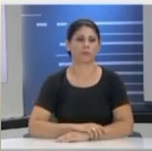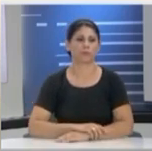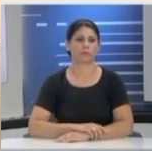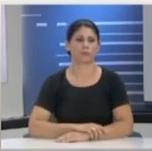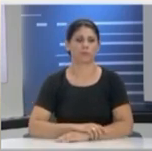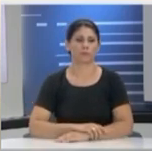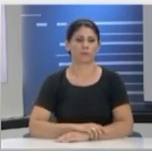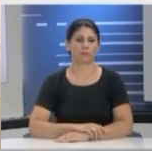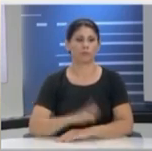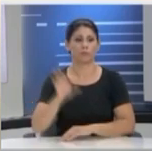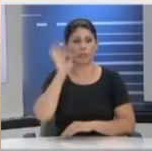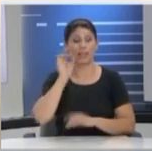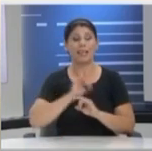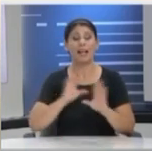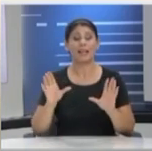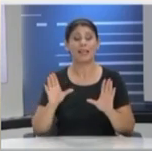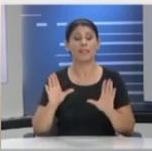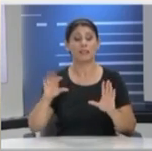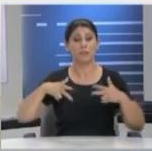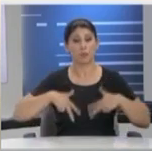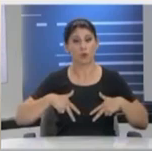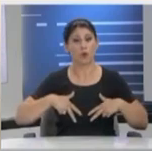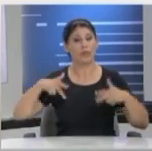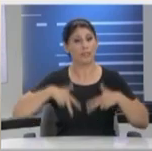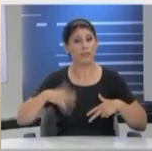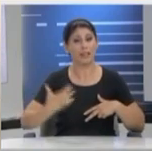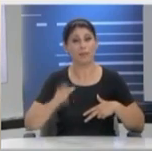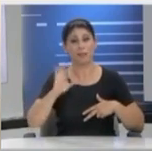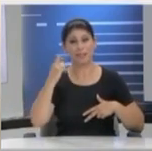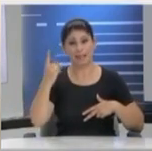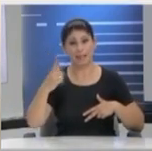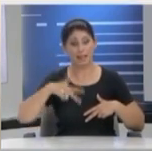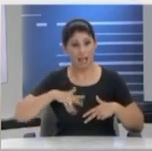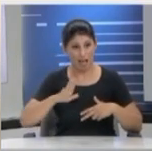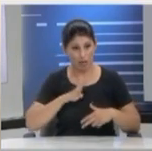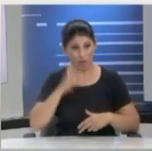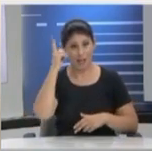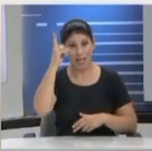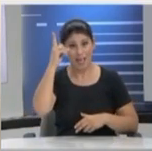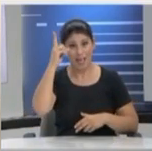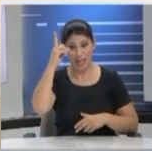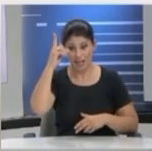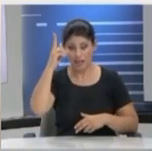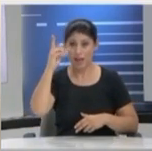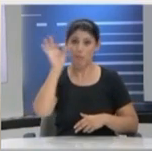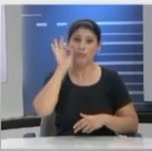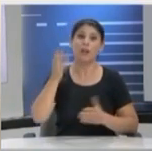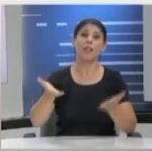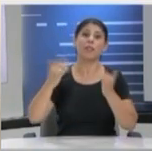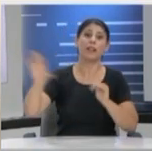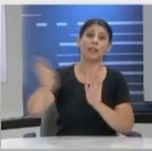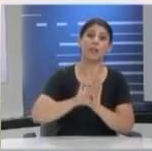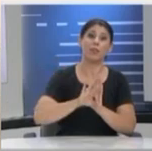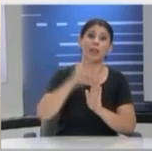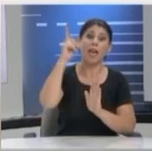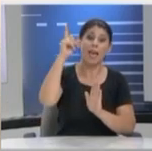Άλφα Θεσσαλονίκης. Κανείς υπουργός. Η κυβέρνηση έχει 51 άτομα, αλλά έναν από τη Θεσσαλονίκη δεν είχε να βάλει ο κ. Μητσοτάκης.